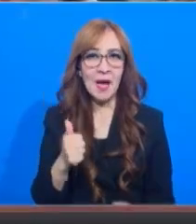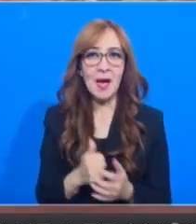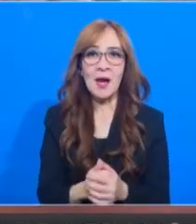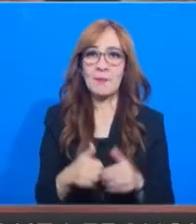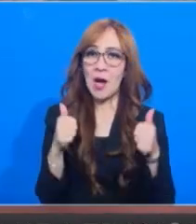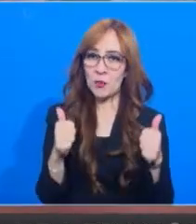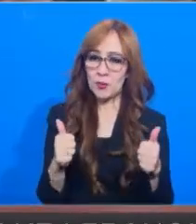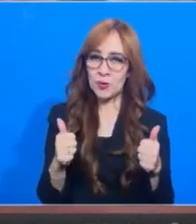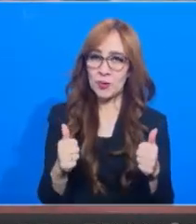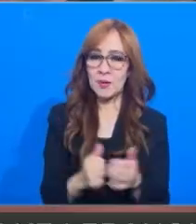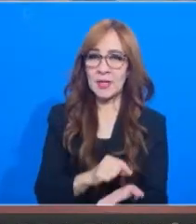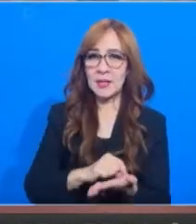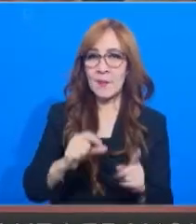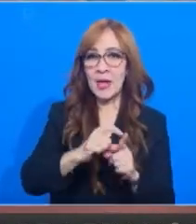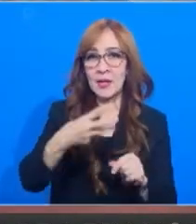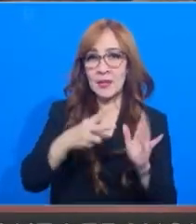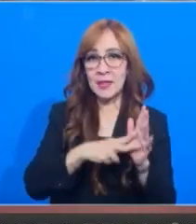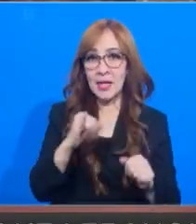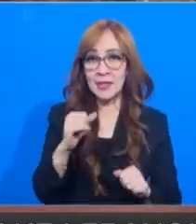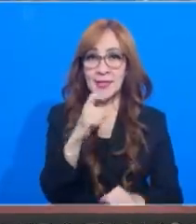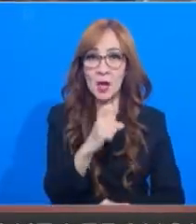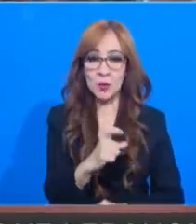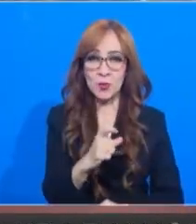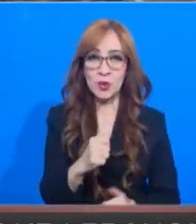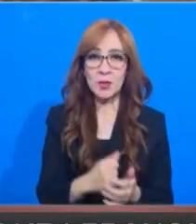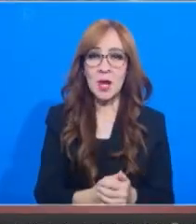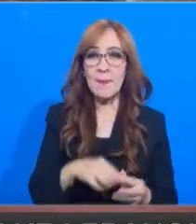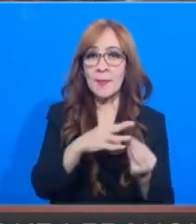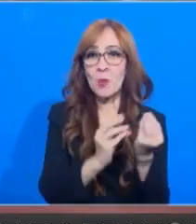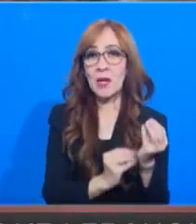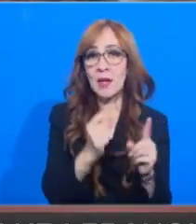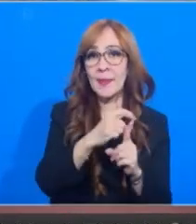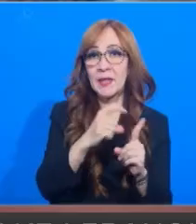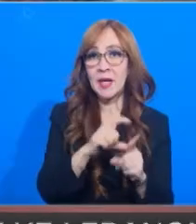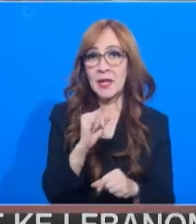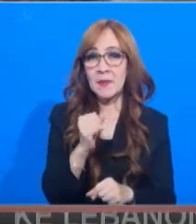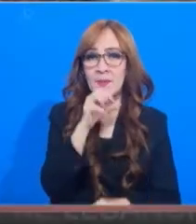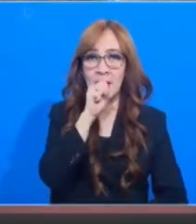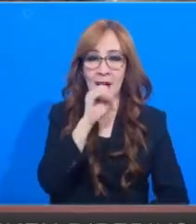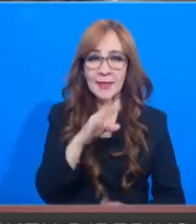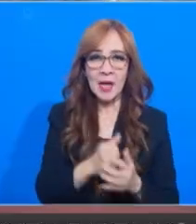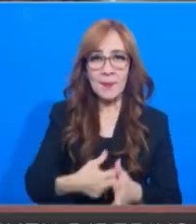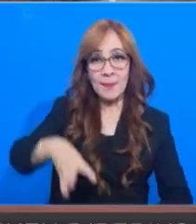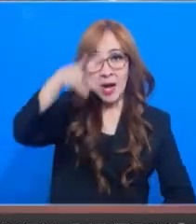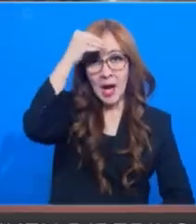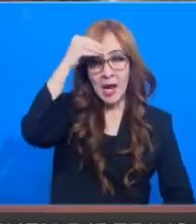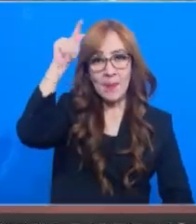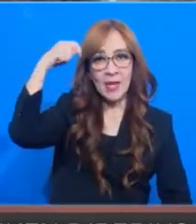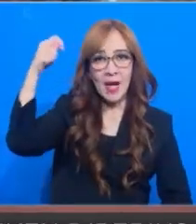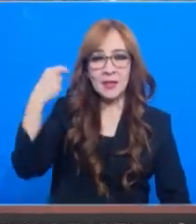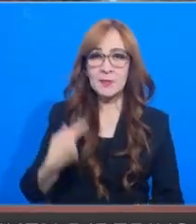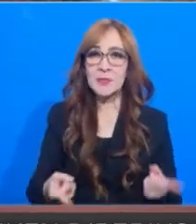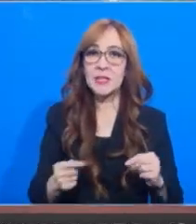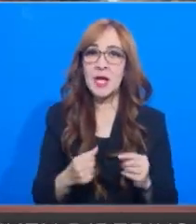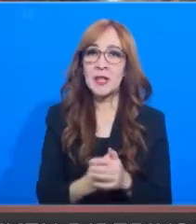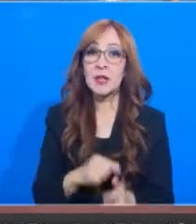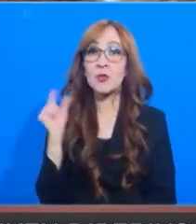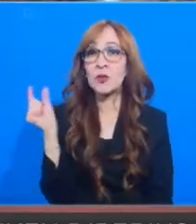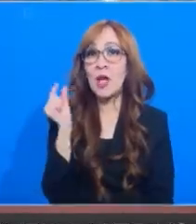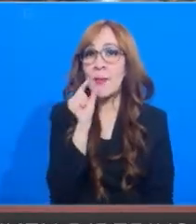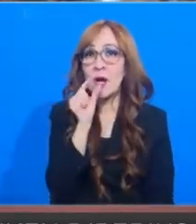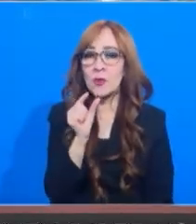ur anggota DPR RI terpilih dari PDI Perjuangan menyebut pengalaman sebagai artis menjadi modal baginya untuk bisa